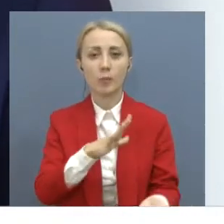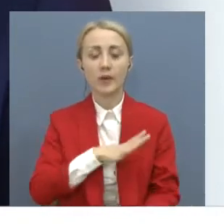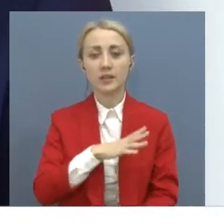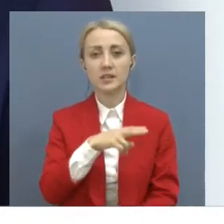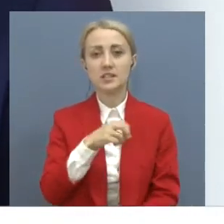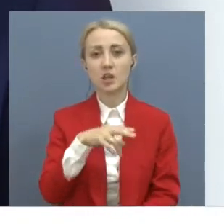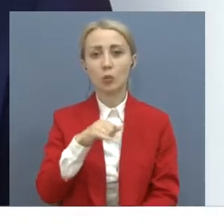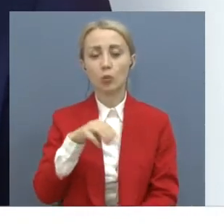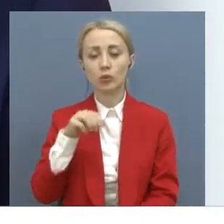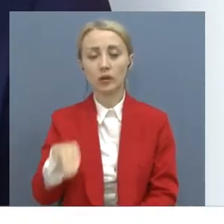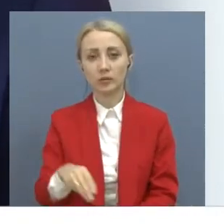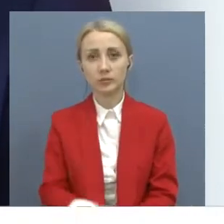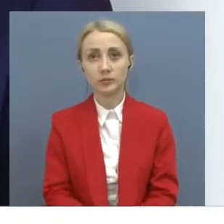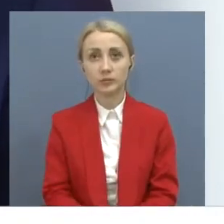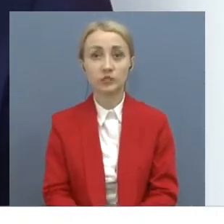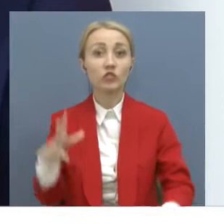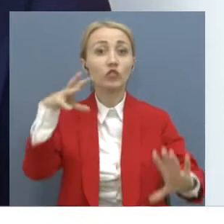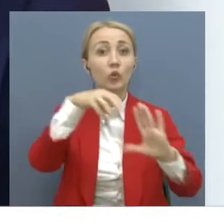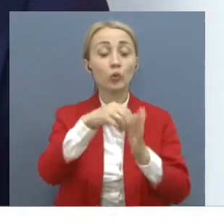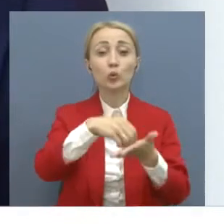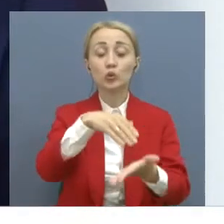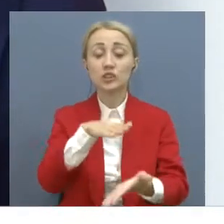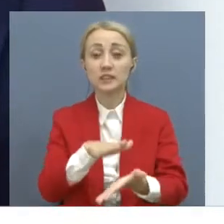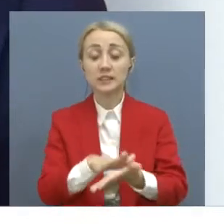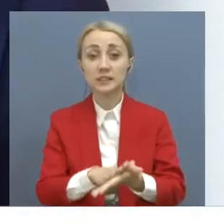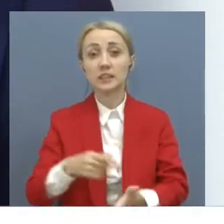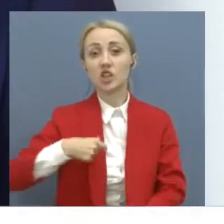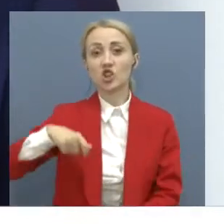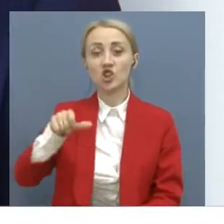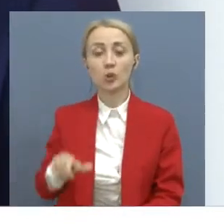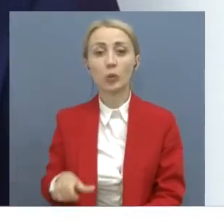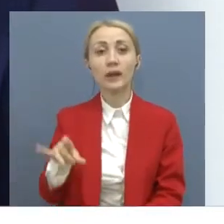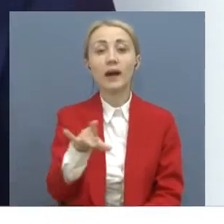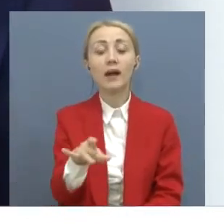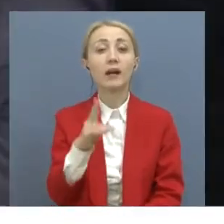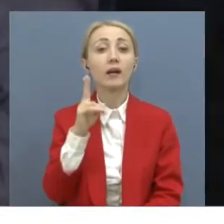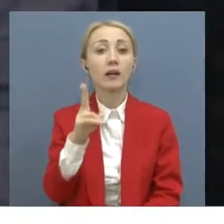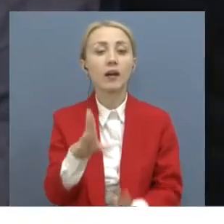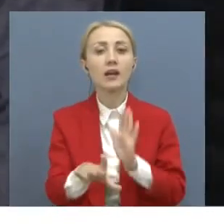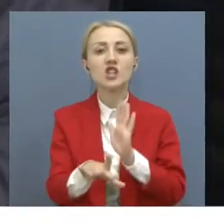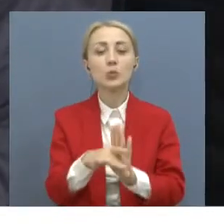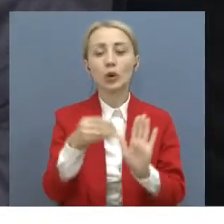Қазақстан Республикасы сенатының депутаттығына тіркеуге алынған үміткерлер сайлау бюллетеніне енгізілсін.